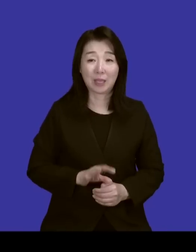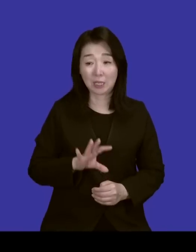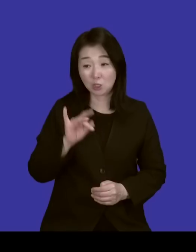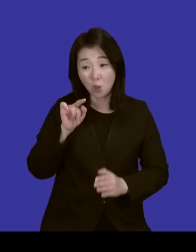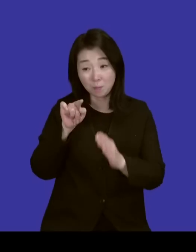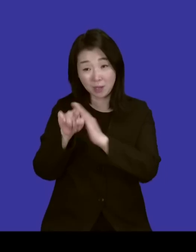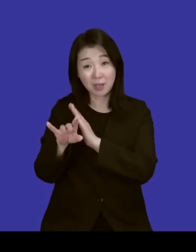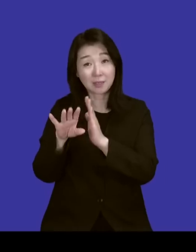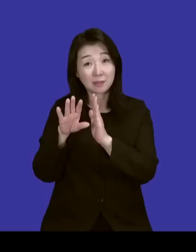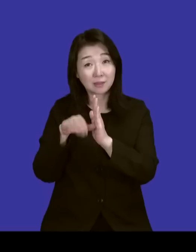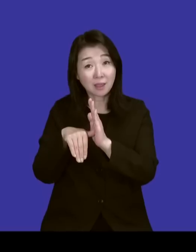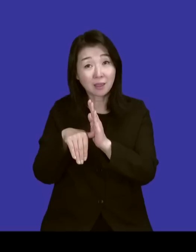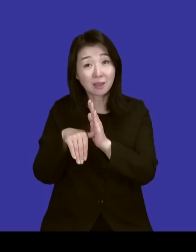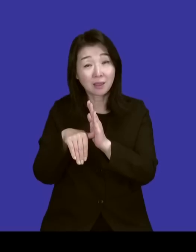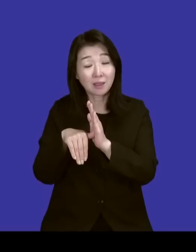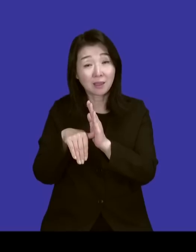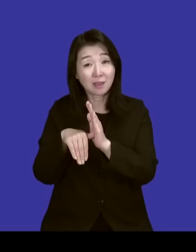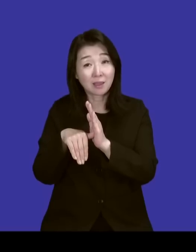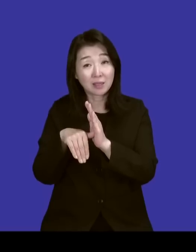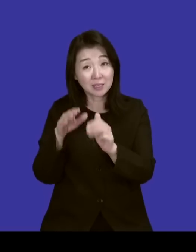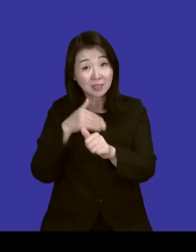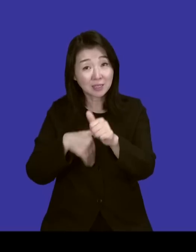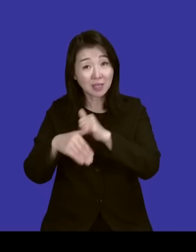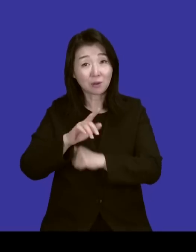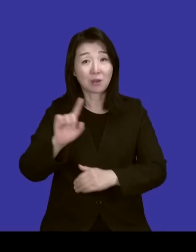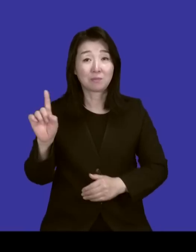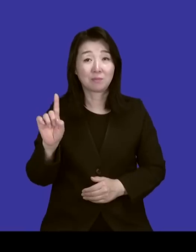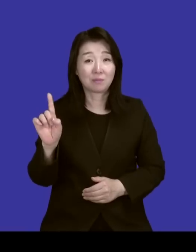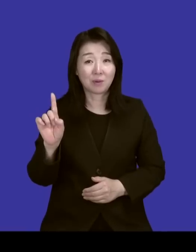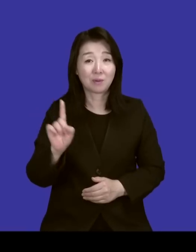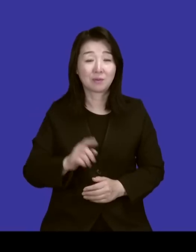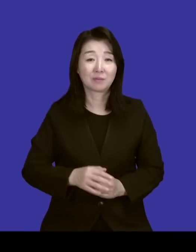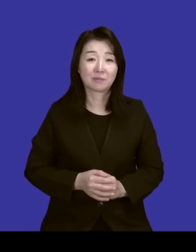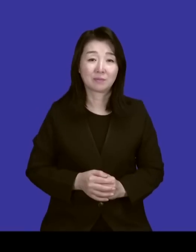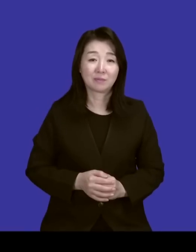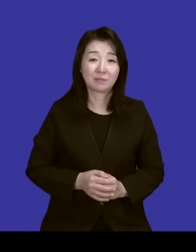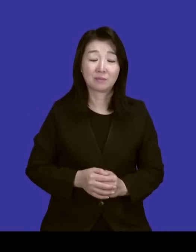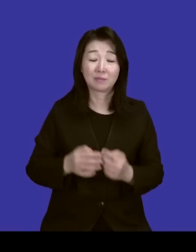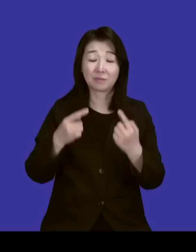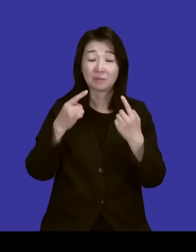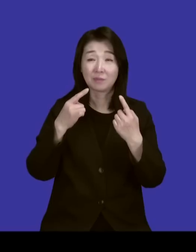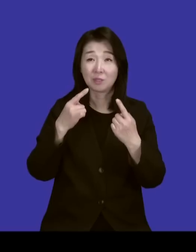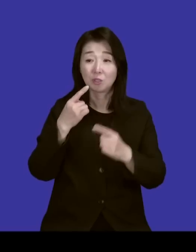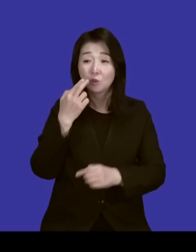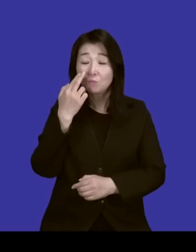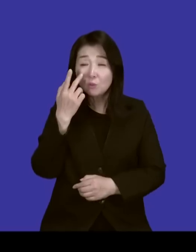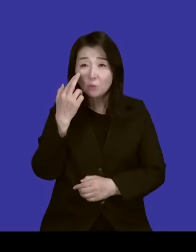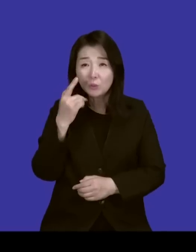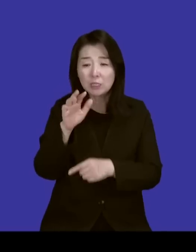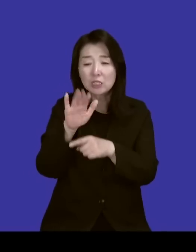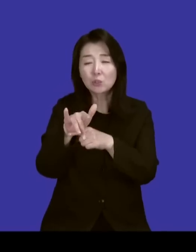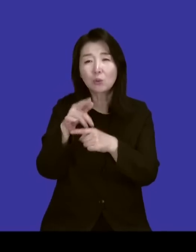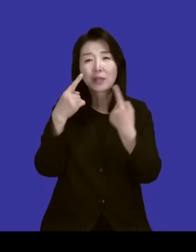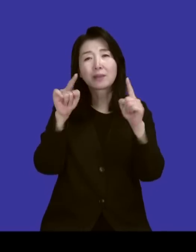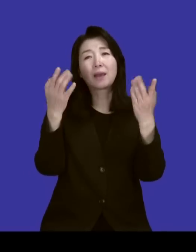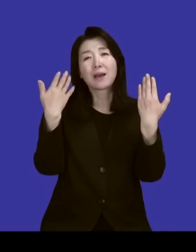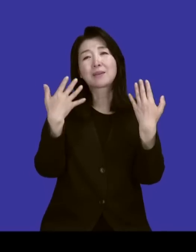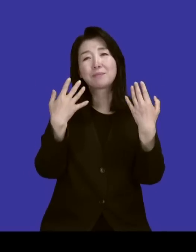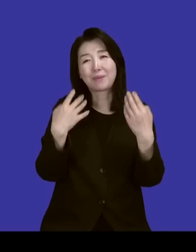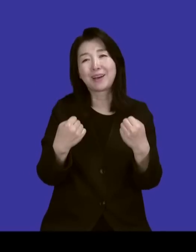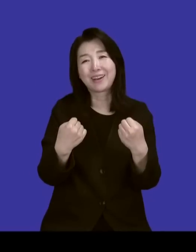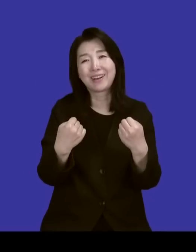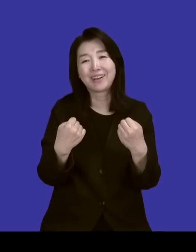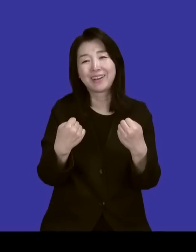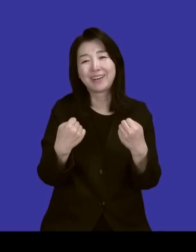예. 그때만 해도 뭐 이게 대학이 또 미국은 시골의 대학이 많아요. 네, 맞아요.